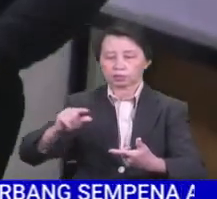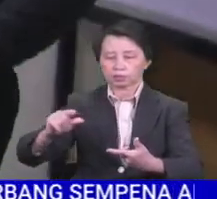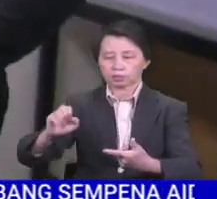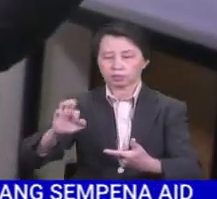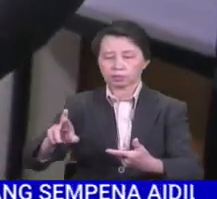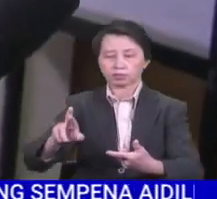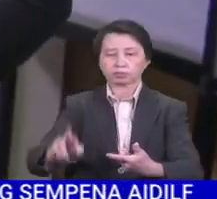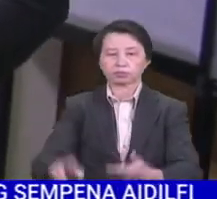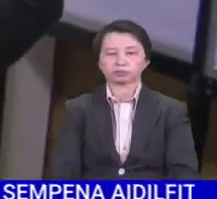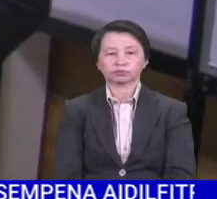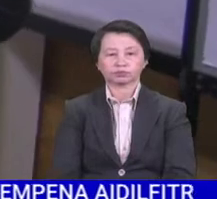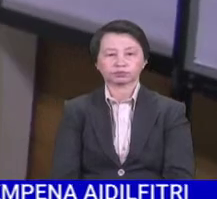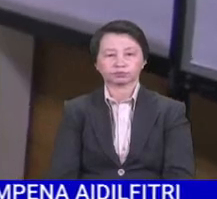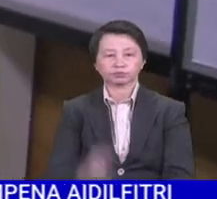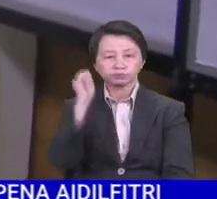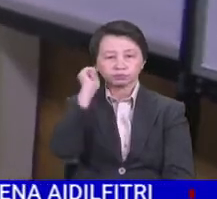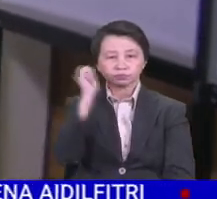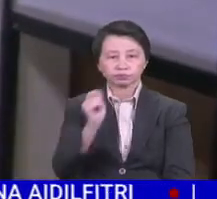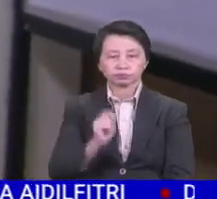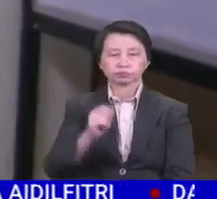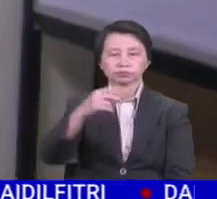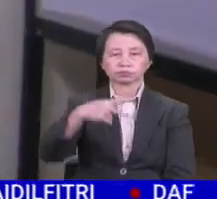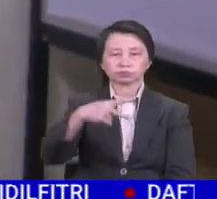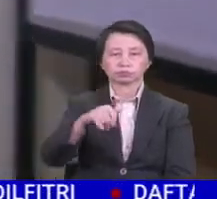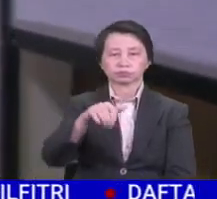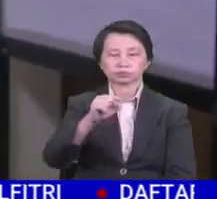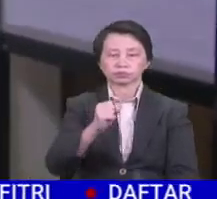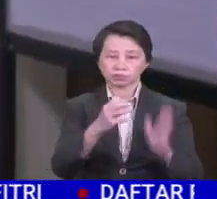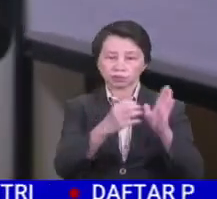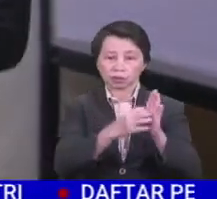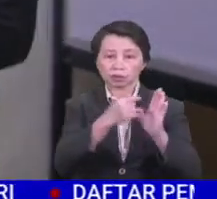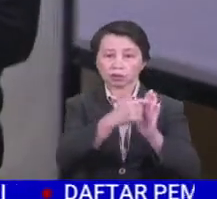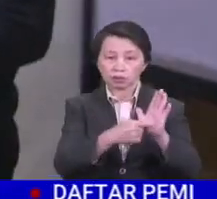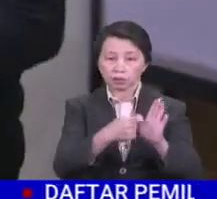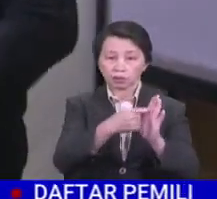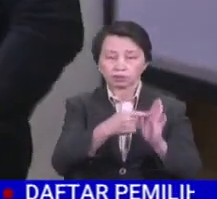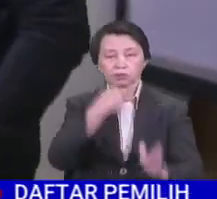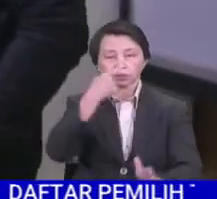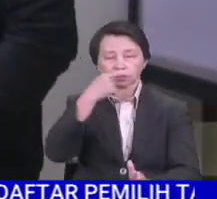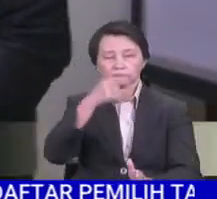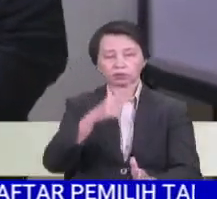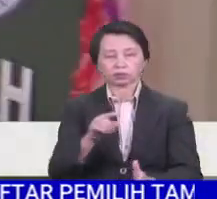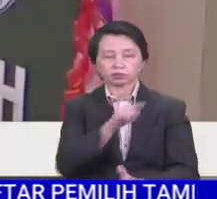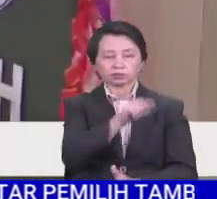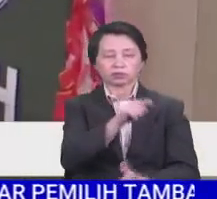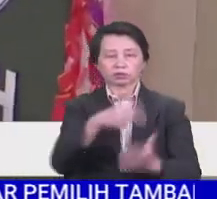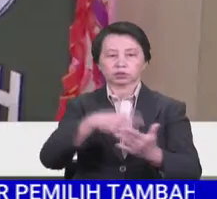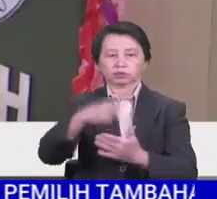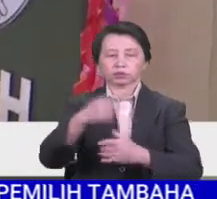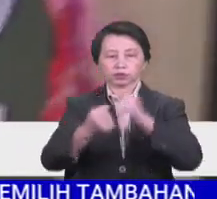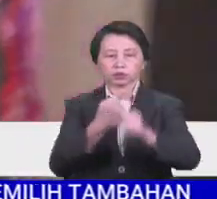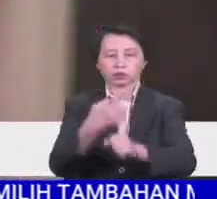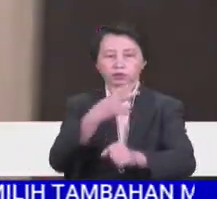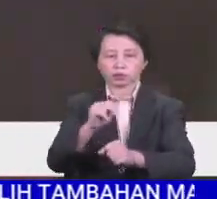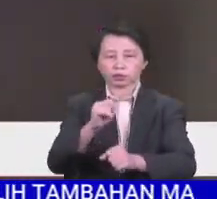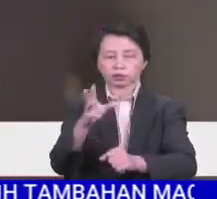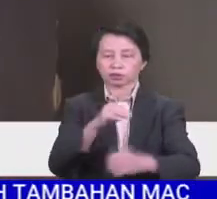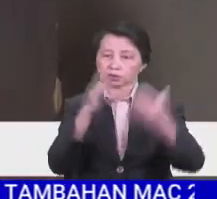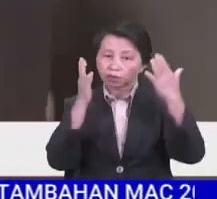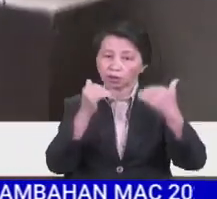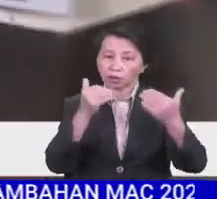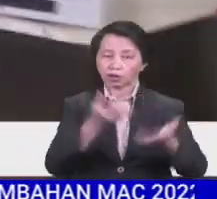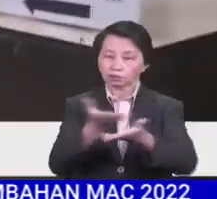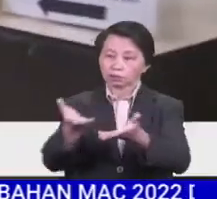sepangkar setiausaha pas Sabah Dr Ali Akbar gulasan berkata Ia merupakan program tahunan dan berharap